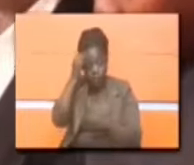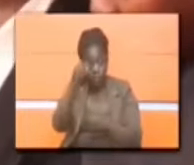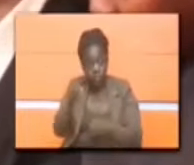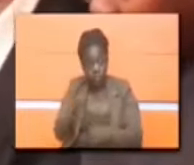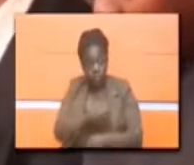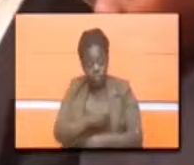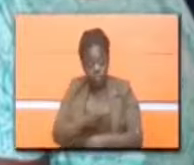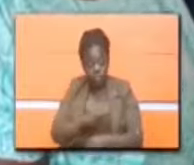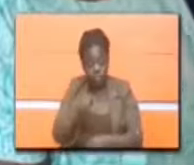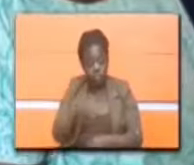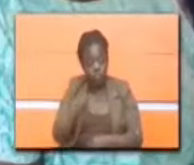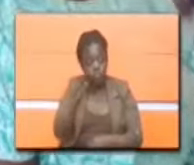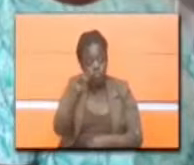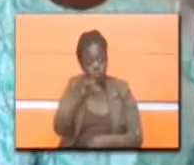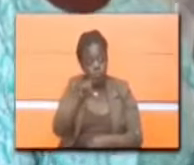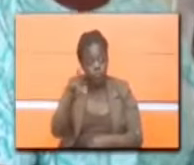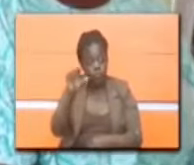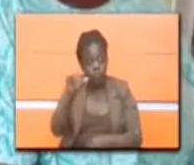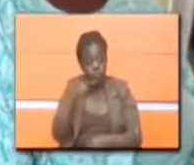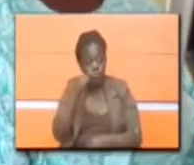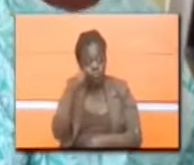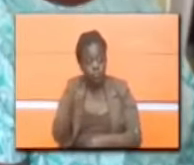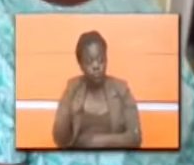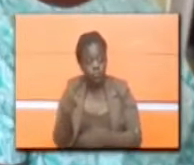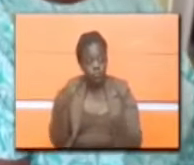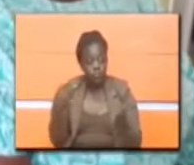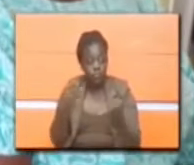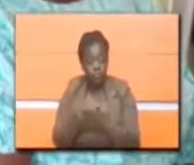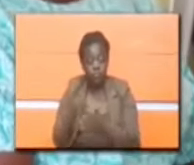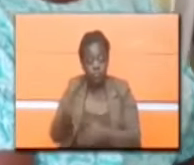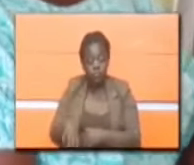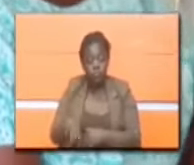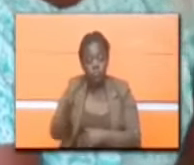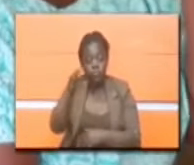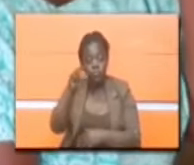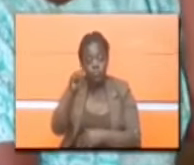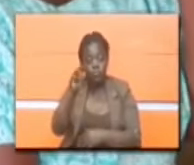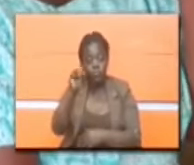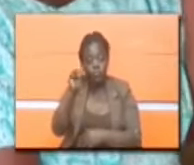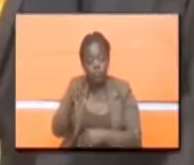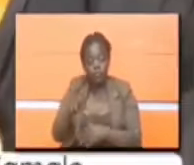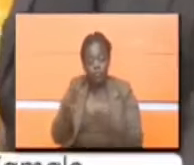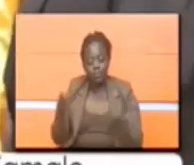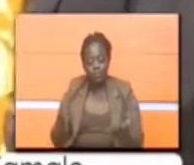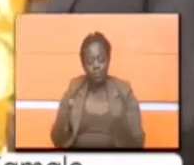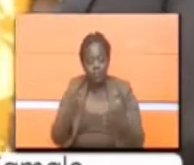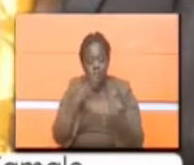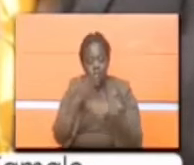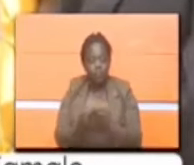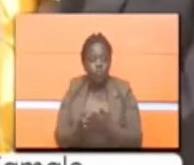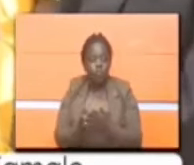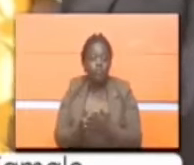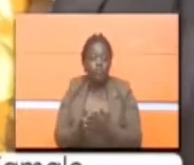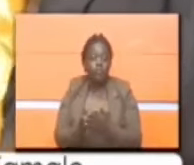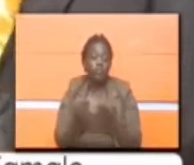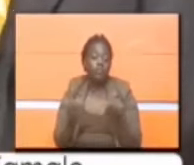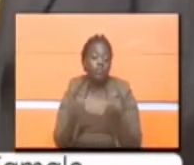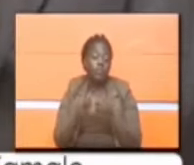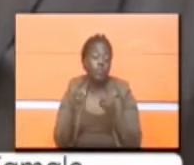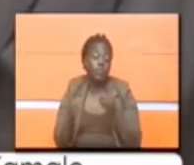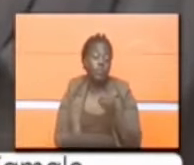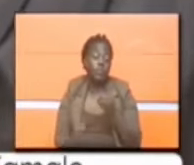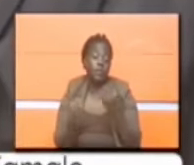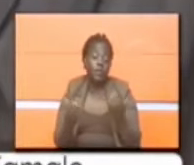nnyina Mole Namatovo era ng'ategeezezza nti okuva obuto Tamale mirundi abadde mujagujago. Kale yali